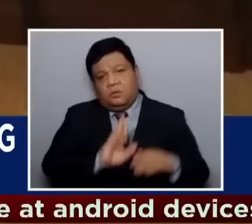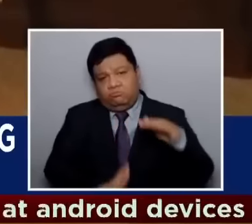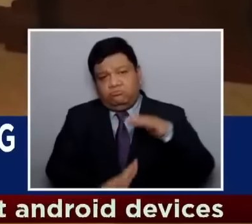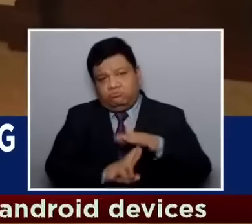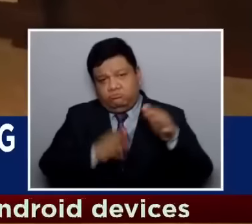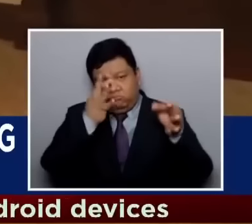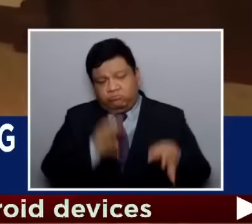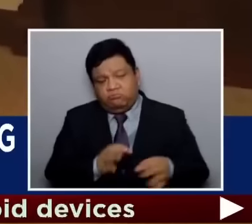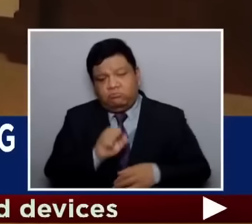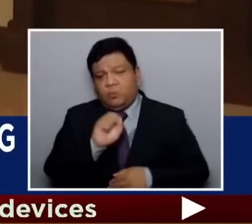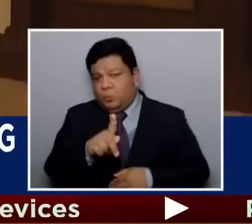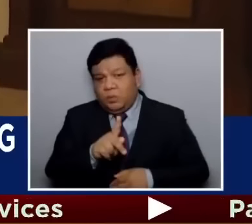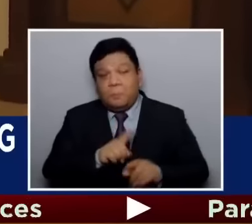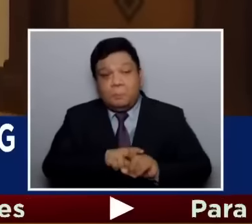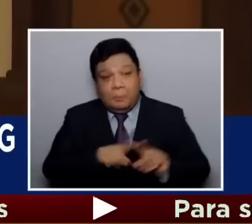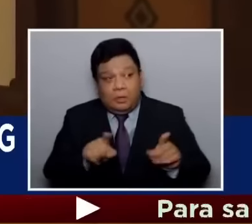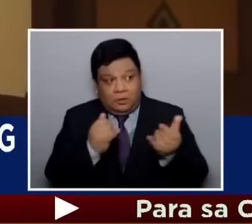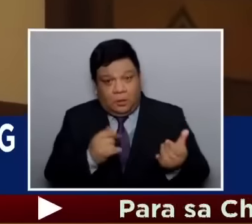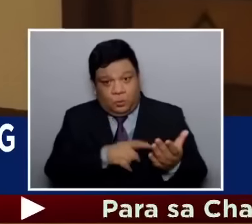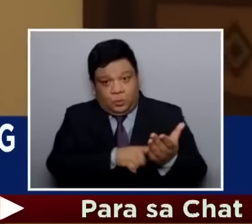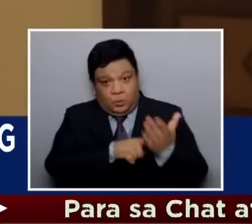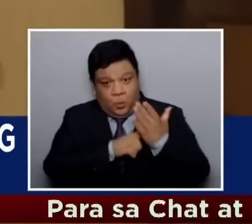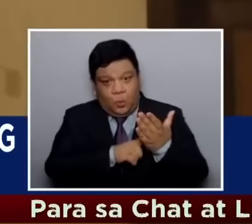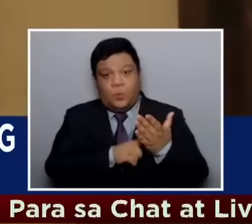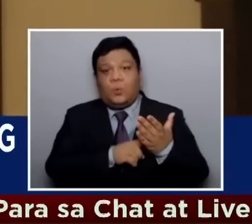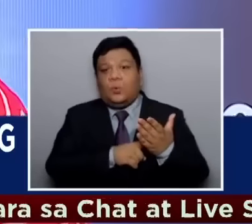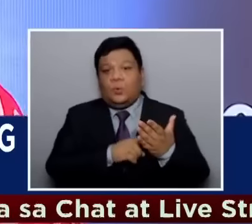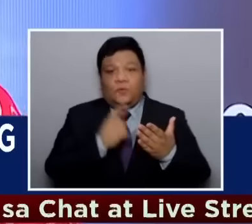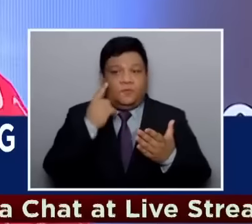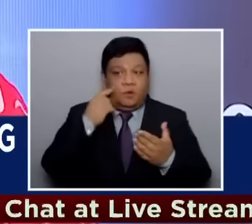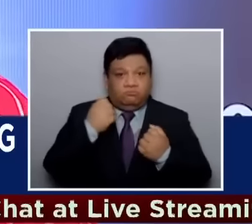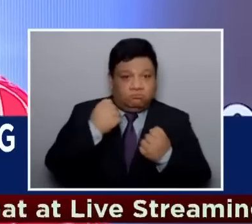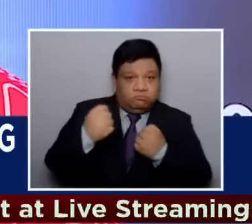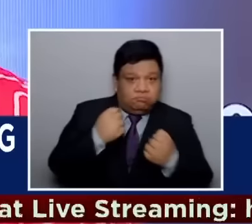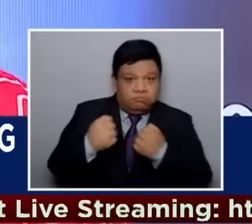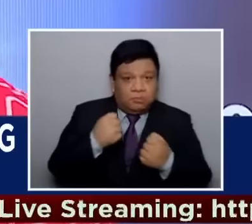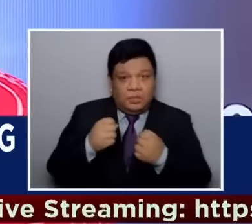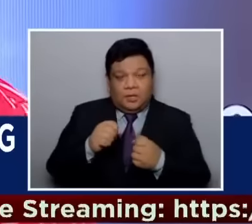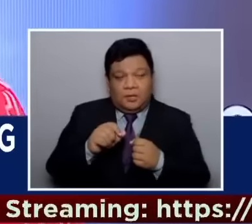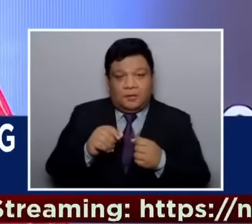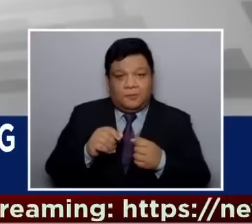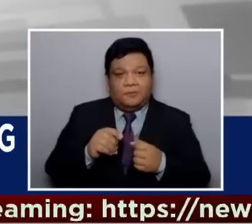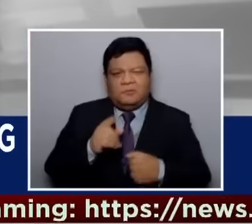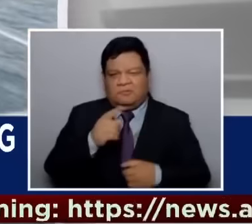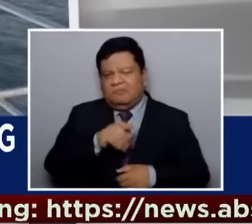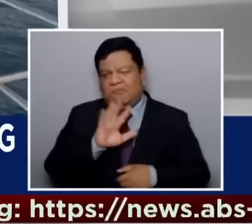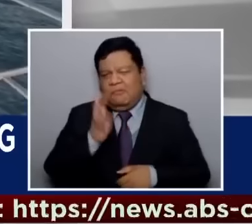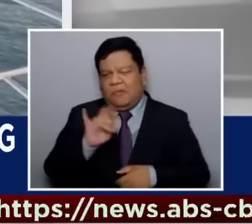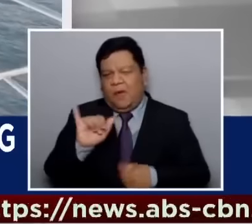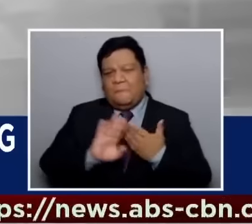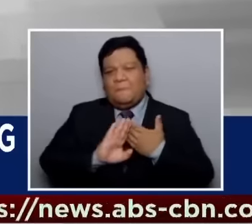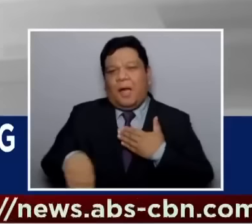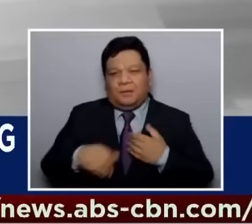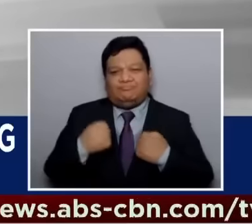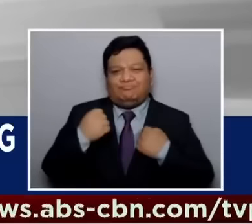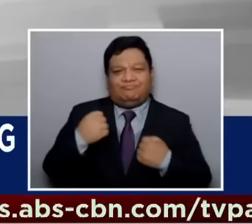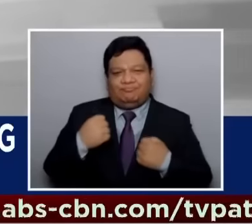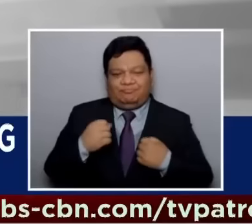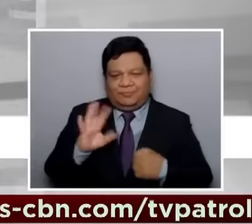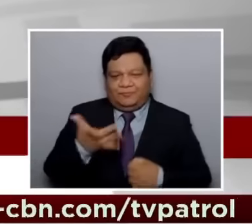But itong sa pinapakita niyang sign for the exhibition match, the Pacman comeback in the ring. Kagagaling lang ni Manny